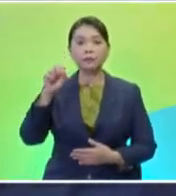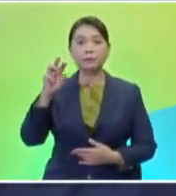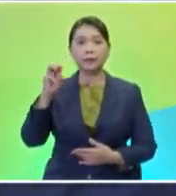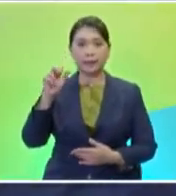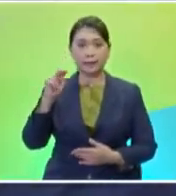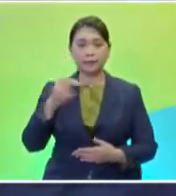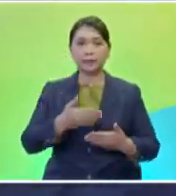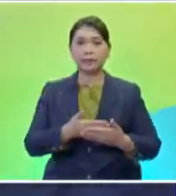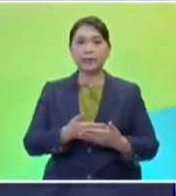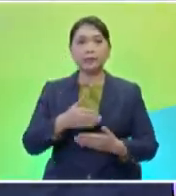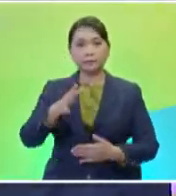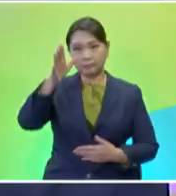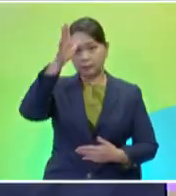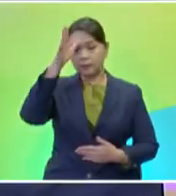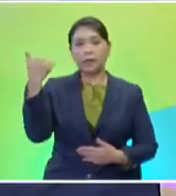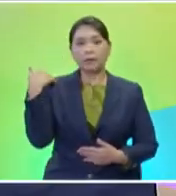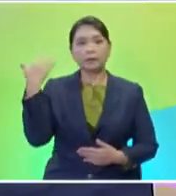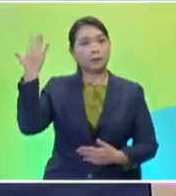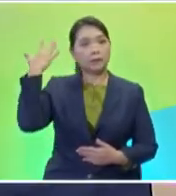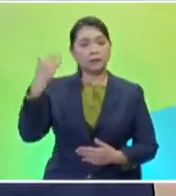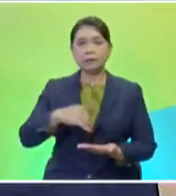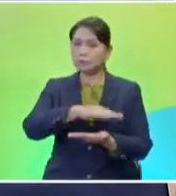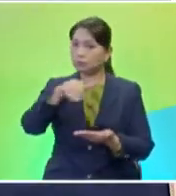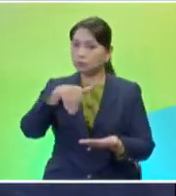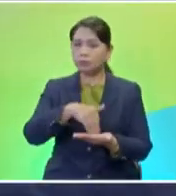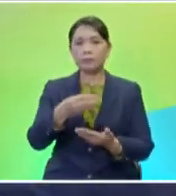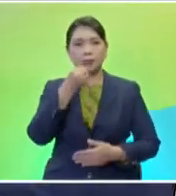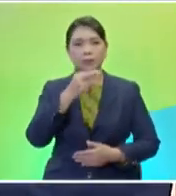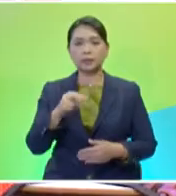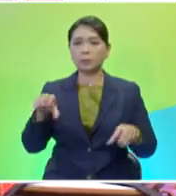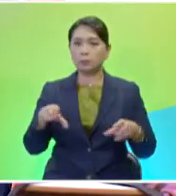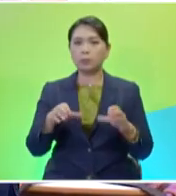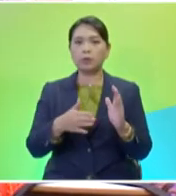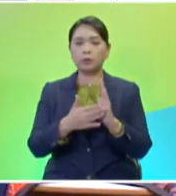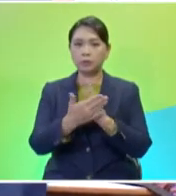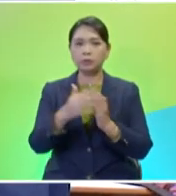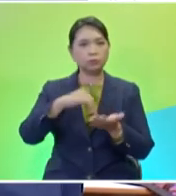semua makanan ini disediakan secara bahu membahu oleh penduduk